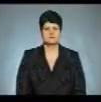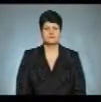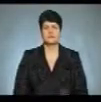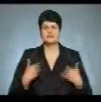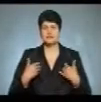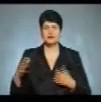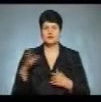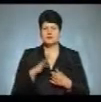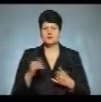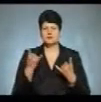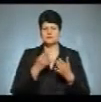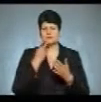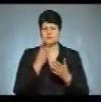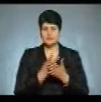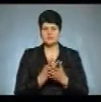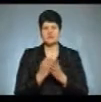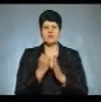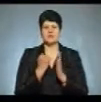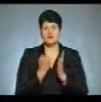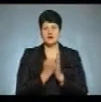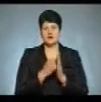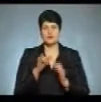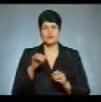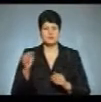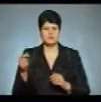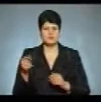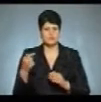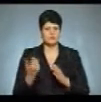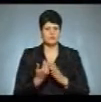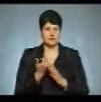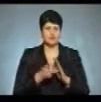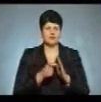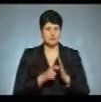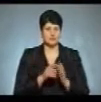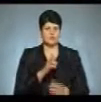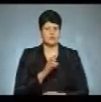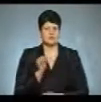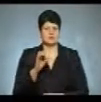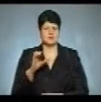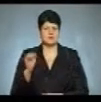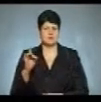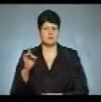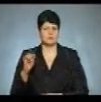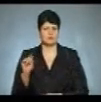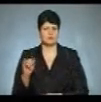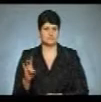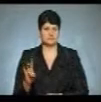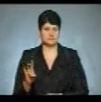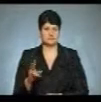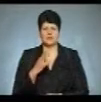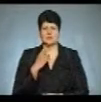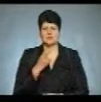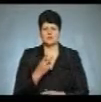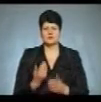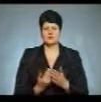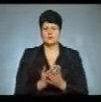Вітаю всіх, хто до нас приєднався. В ефірі телеканалу UA Тернопіль новини, у студії Богдана Сарабун. Дивіться у